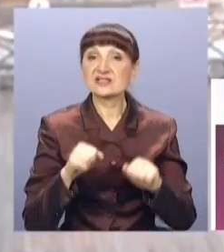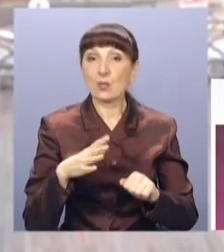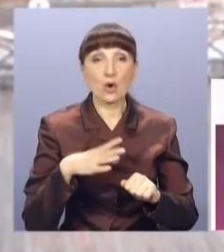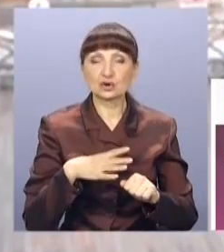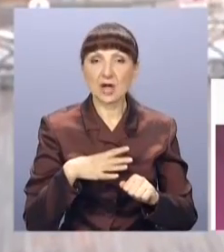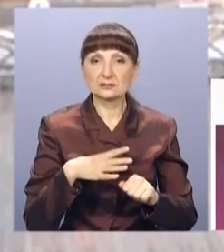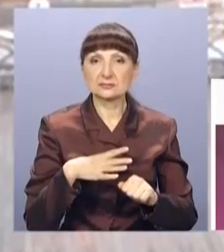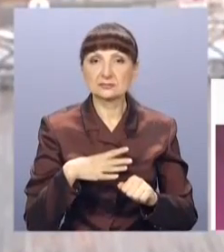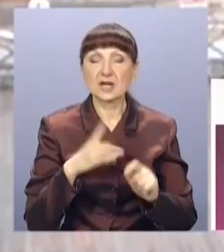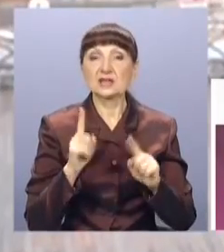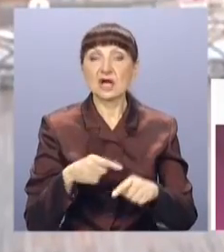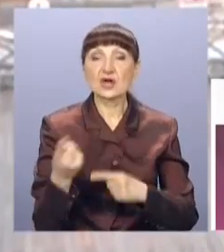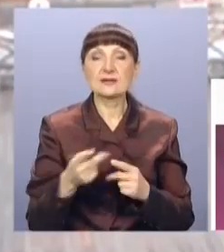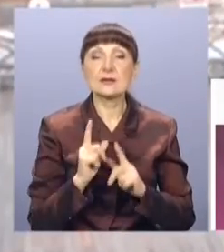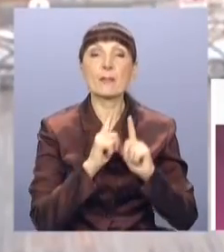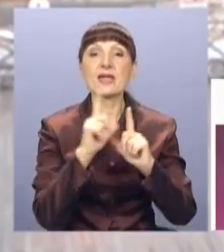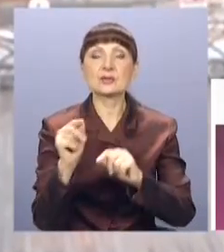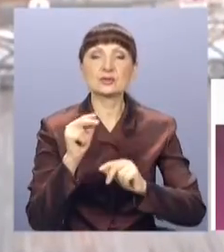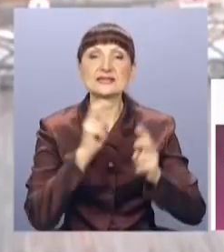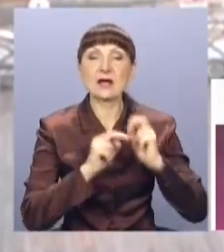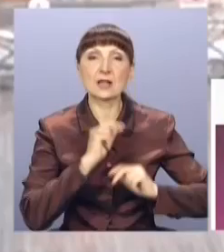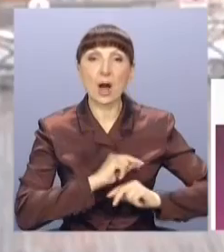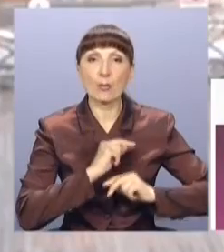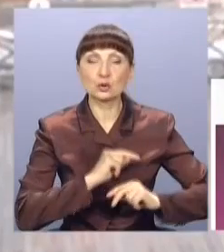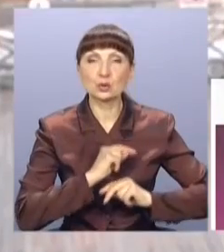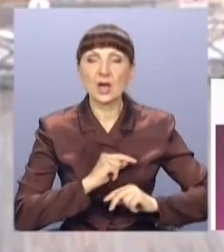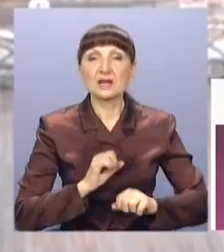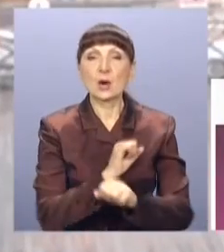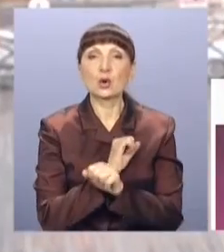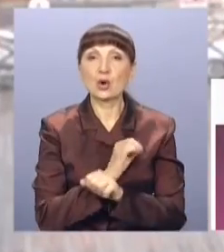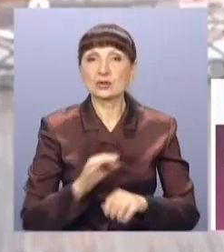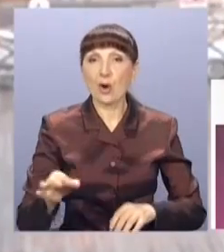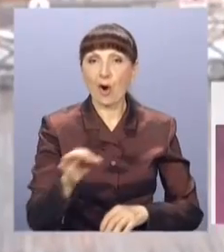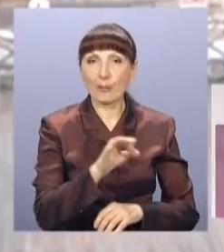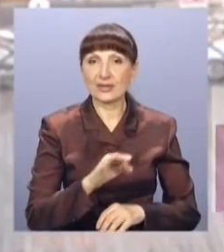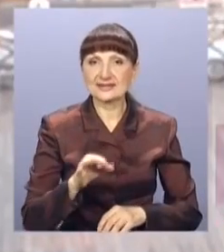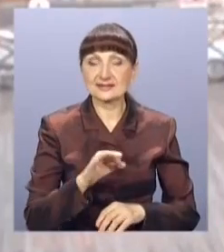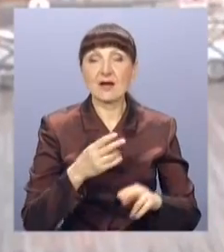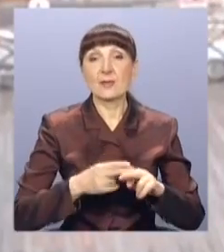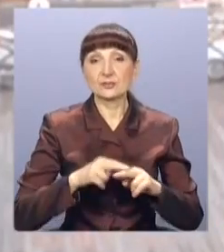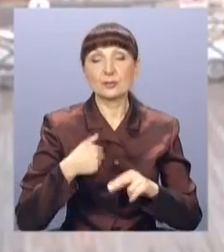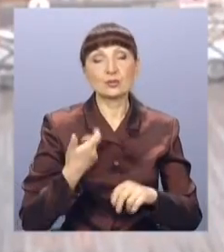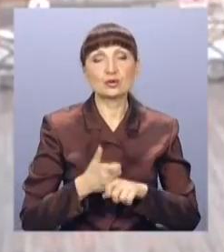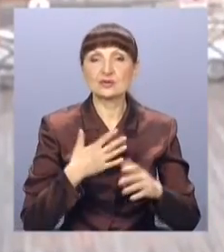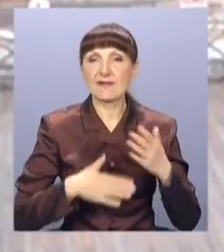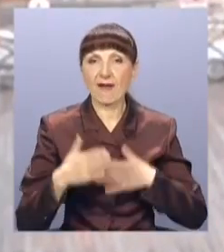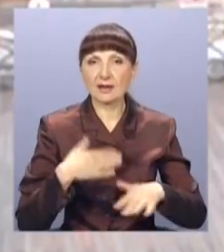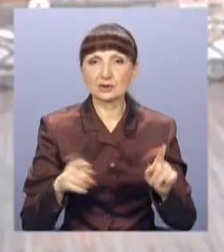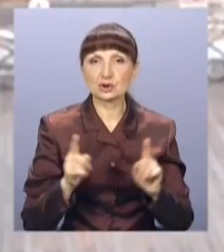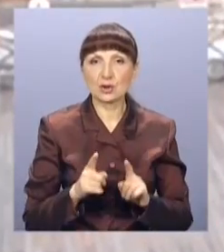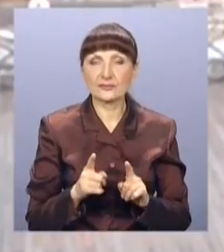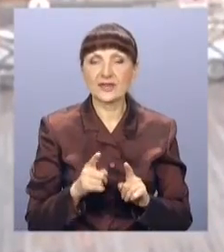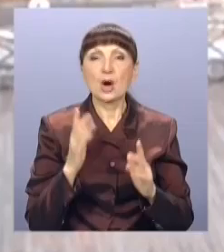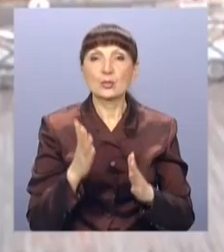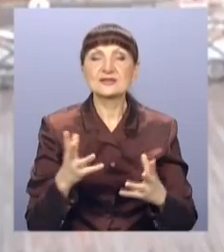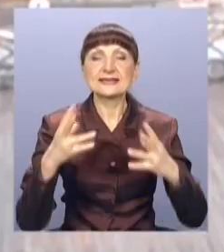даже и они поедут искать работу на курорты в области. Поэтому мы будем очень рады, что